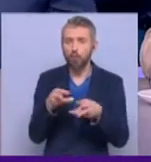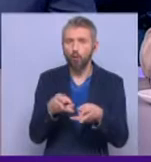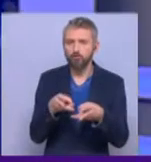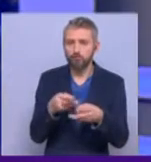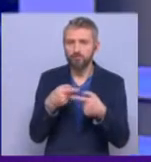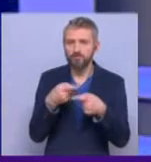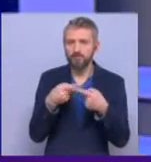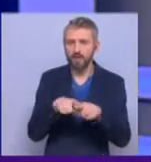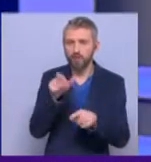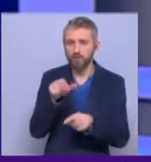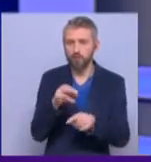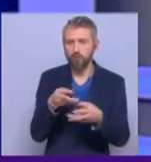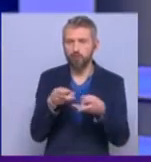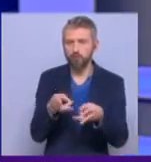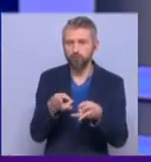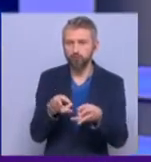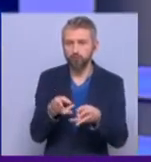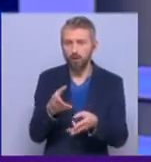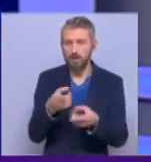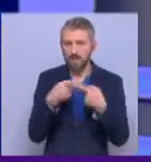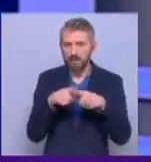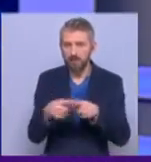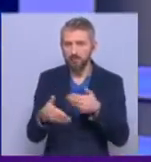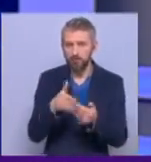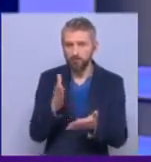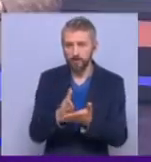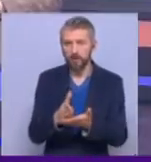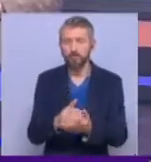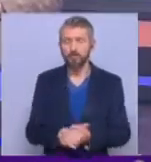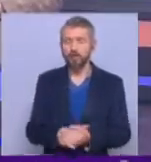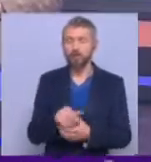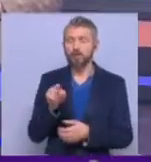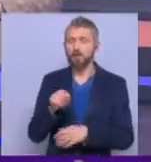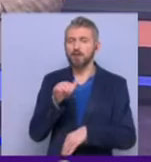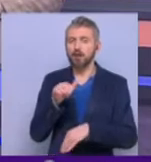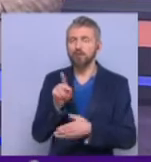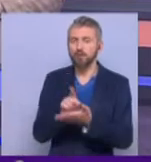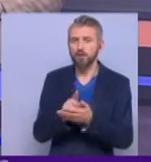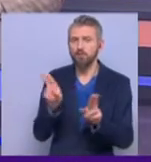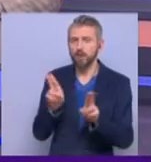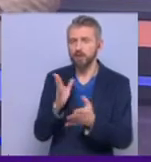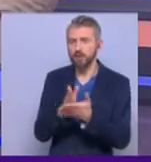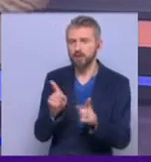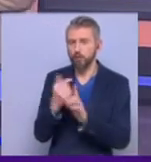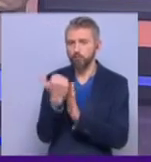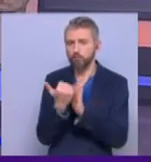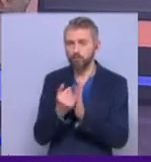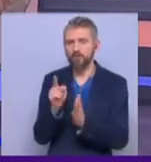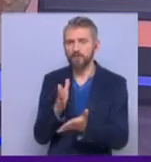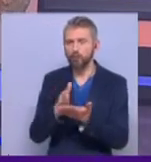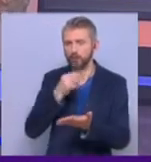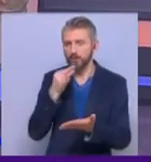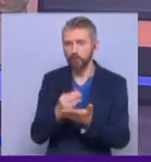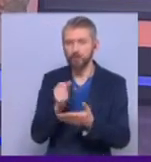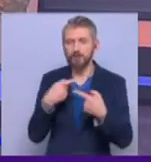напевно? Якщо, ну, технік же ближче є. Ну, по большому счету, ви должны, в правилах є такий пункт, що ви должны, ви несете